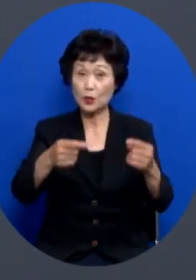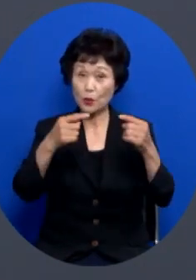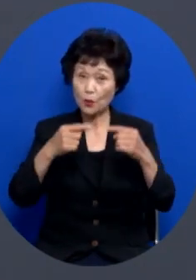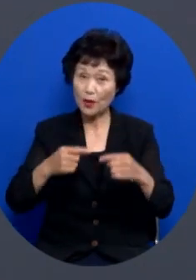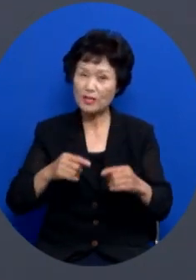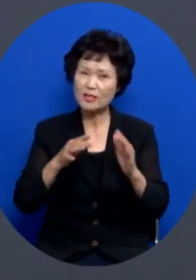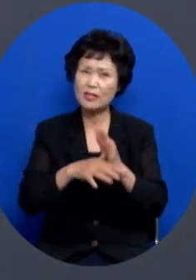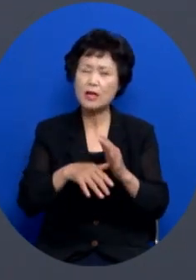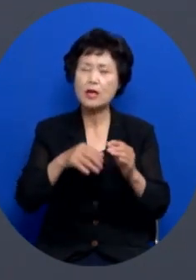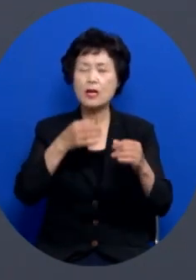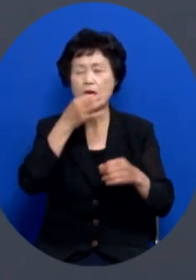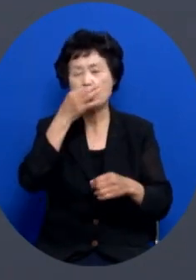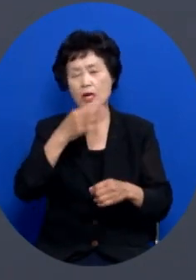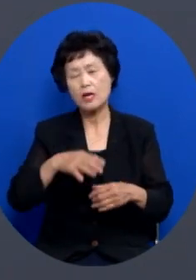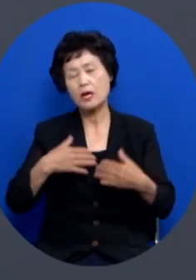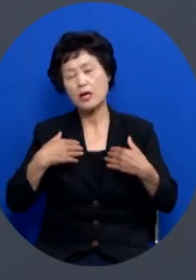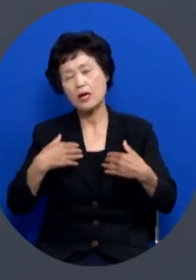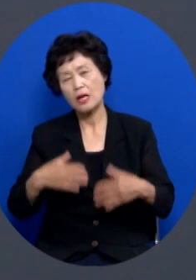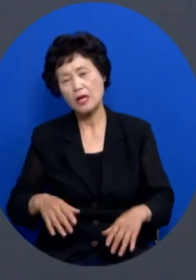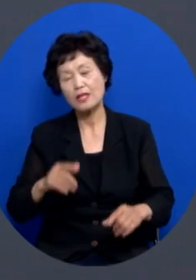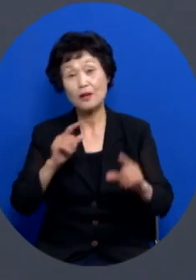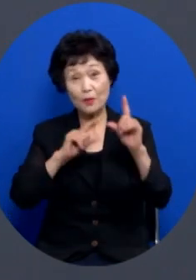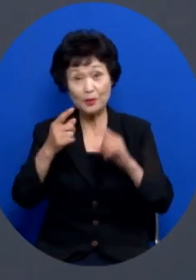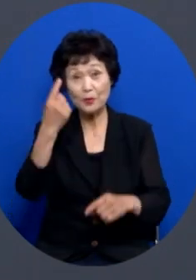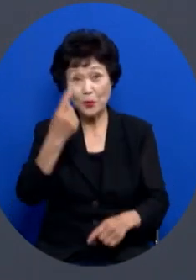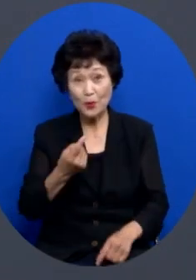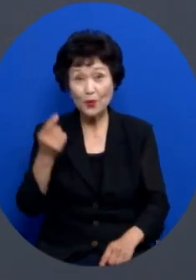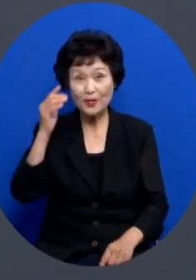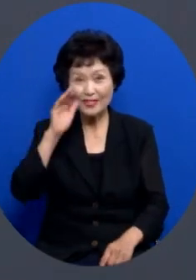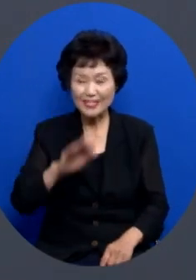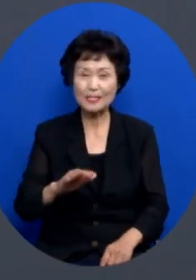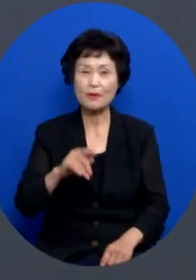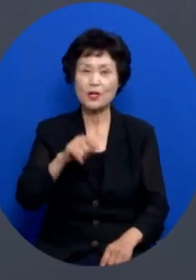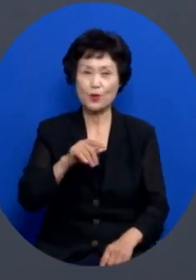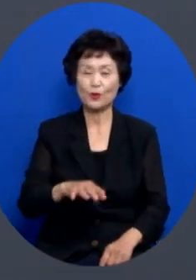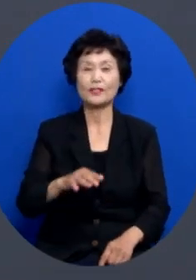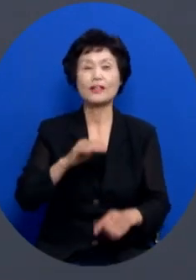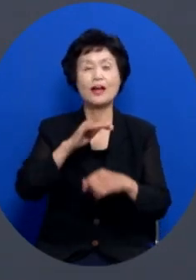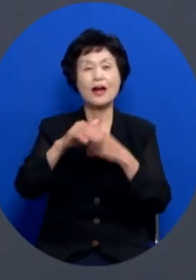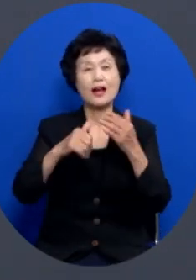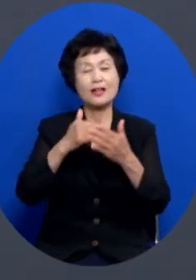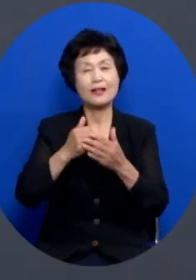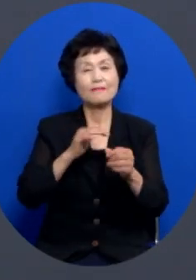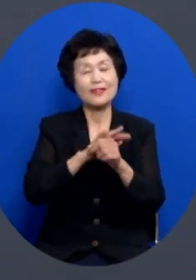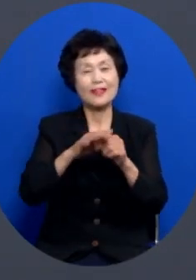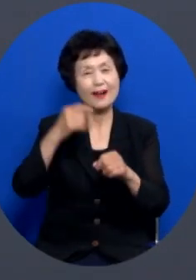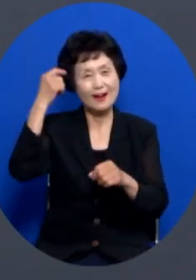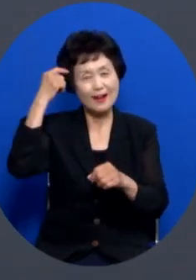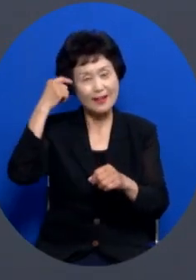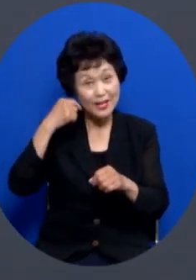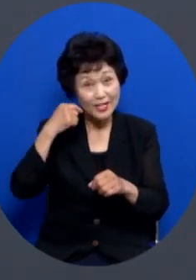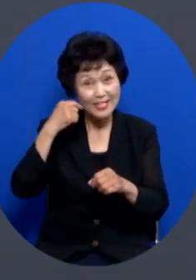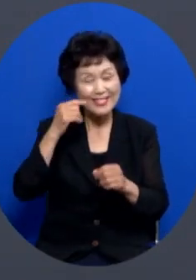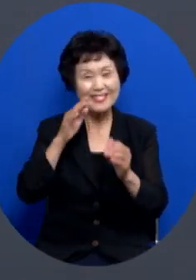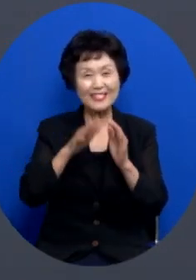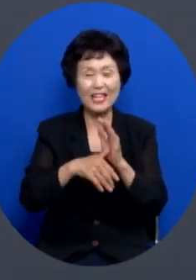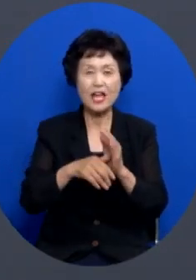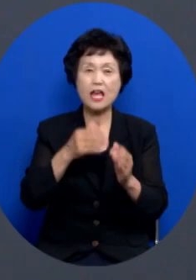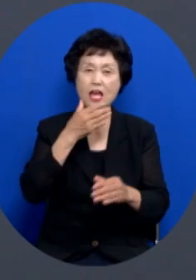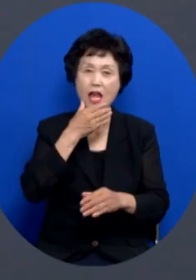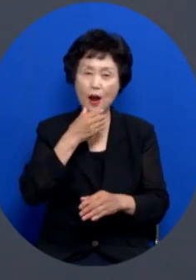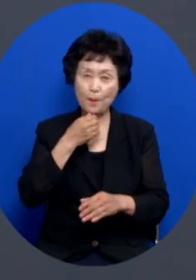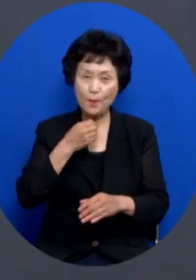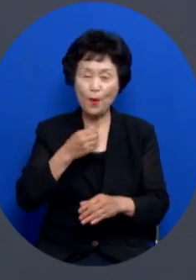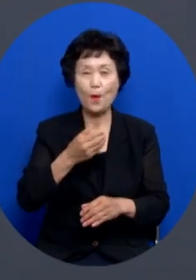굉장히 힘들고 지친 모습으로 옵니다. 근데 이곳에 와서 하나님의 사랑을 느끼고 누린 친구들이 회복의 과정을 갖게 되고